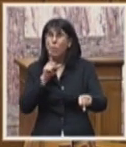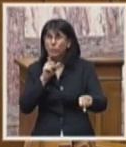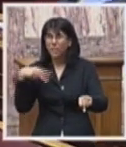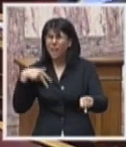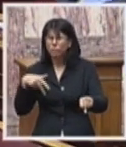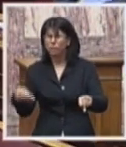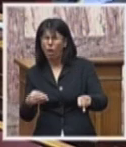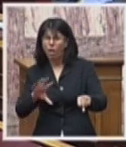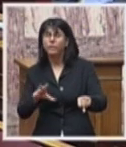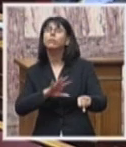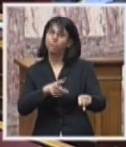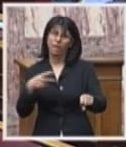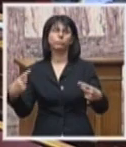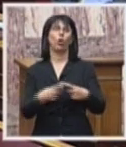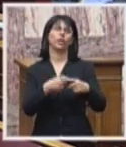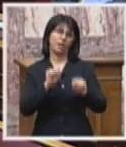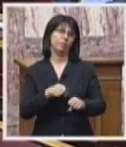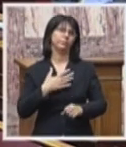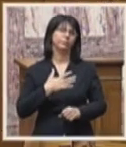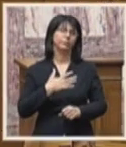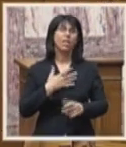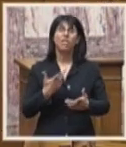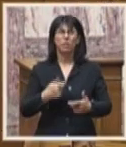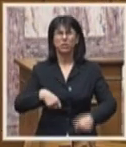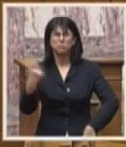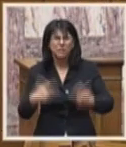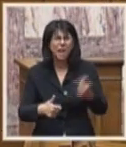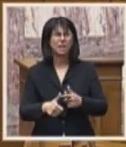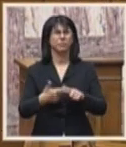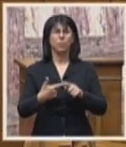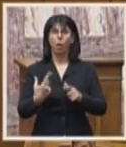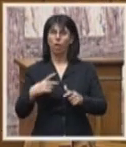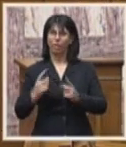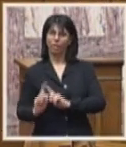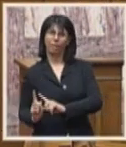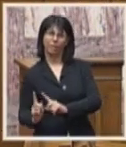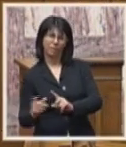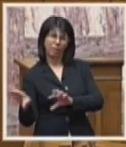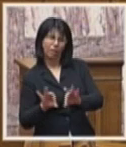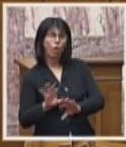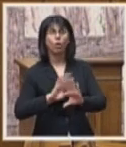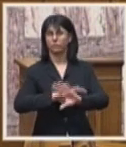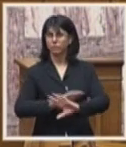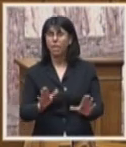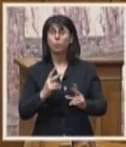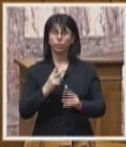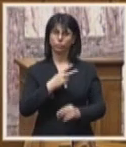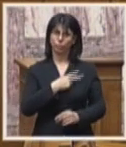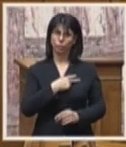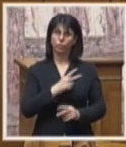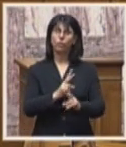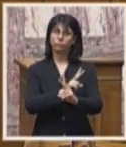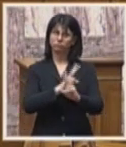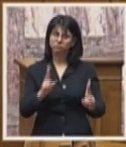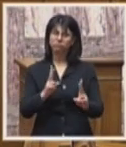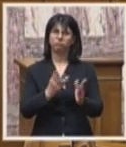κράτος. Όχι μεγάλο και σπάταλο και πελατειακό, σωστό, δίκαιο, με διαφάνεια και βεβαίως